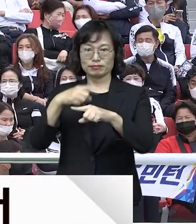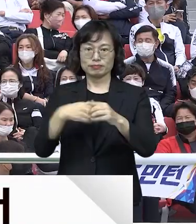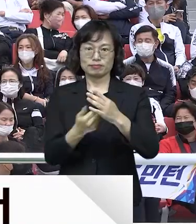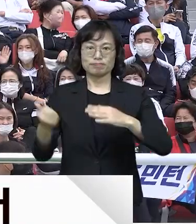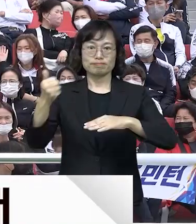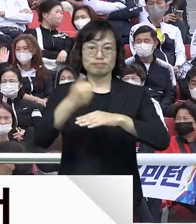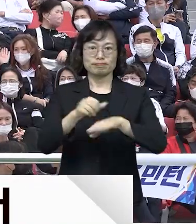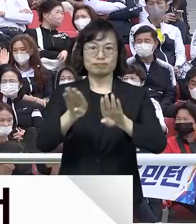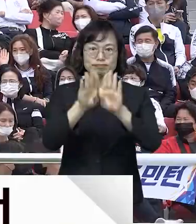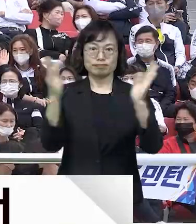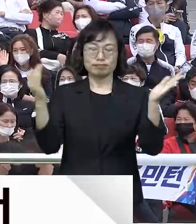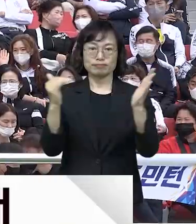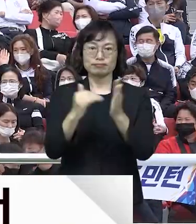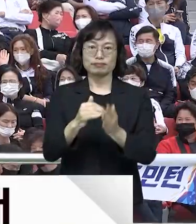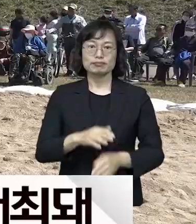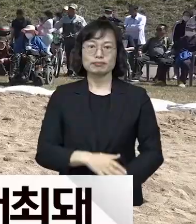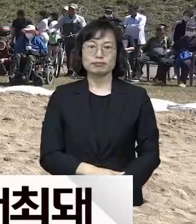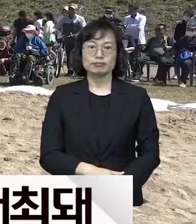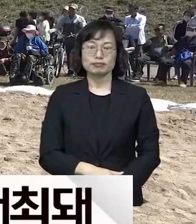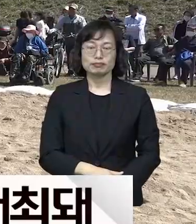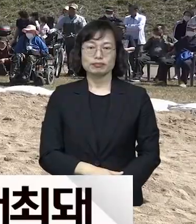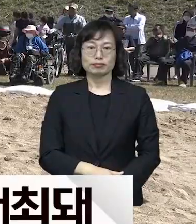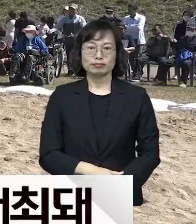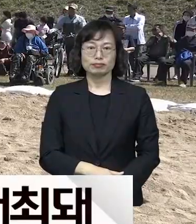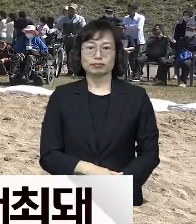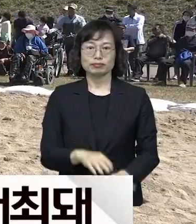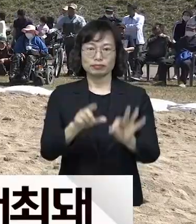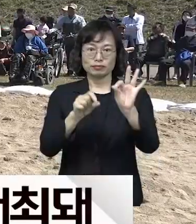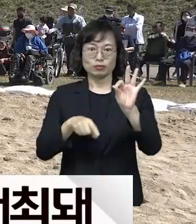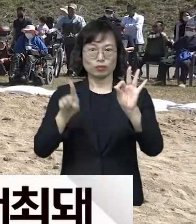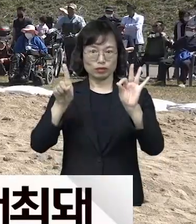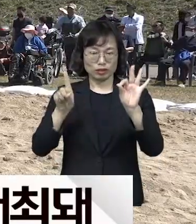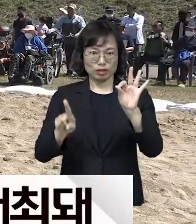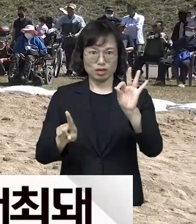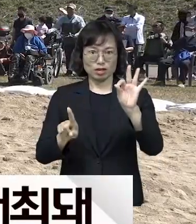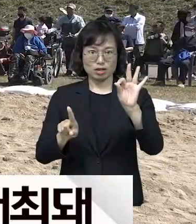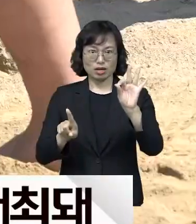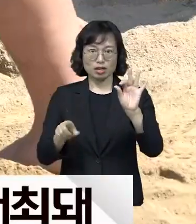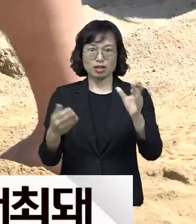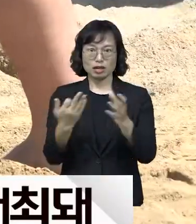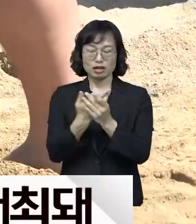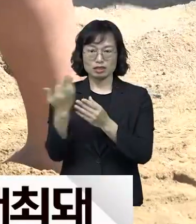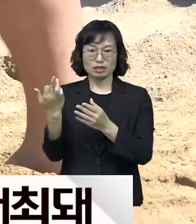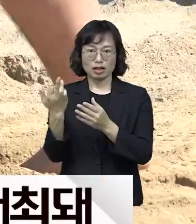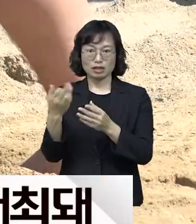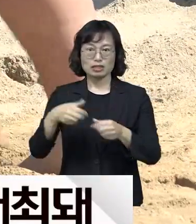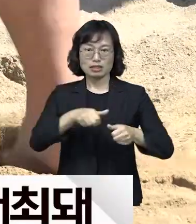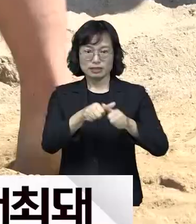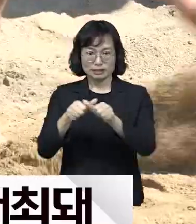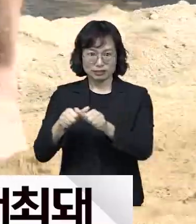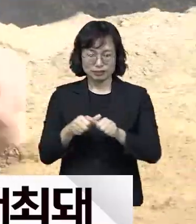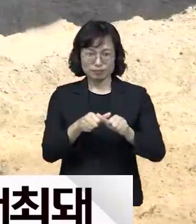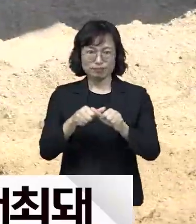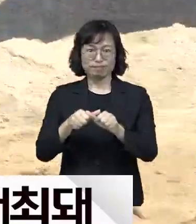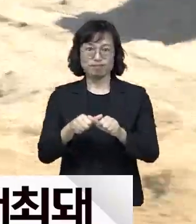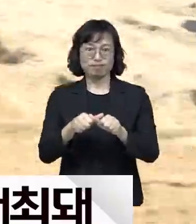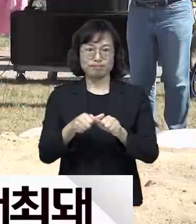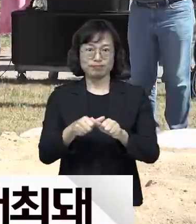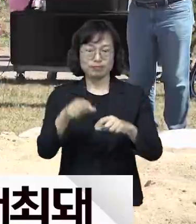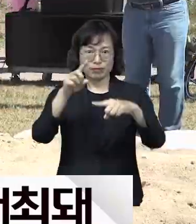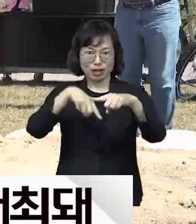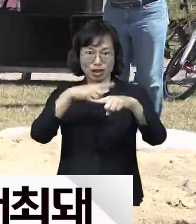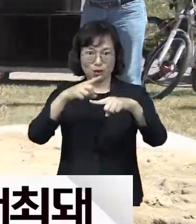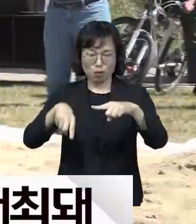성황리에 개최됐습니다. 또 3양 문화축전 기간 중인 지난 1일에는 양산천 씨름장에서 삼장수